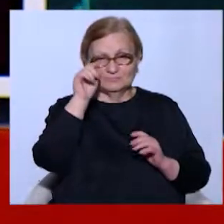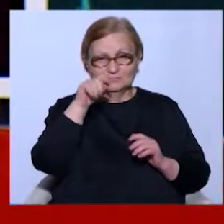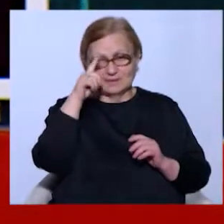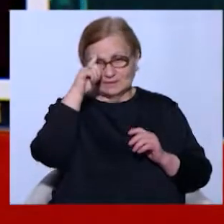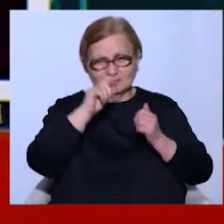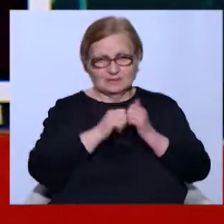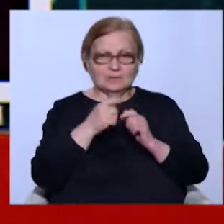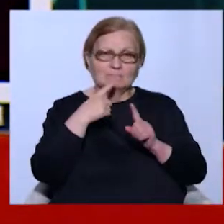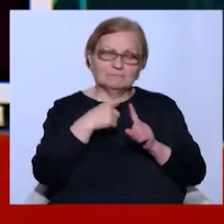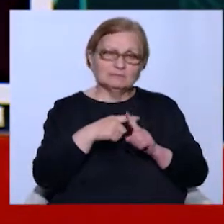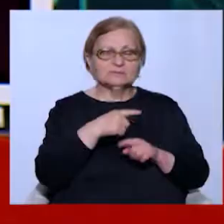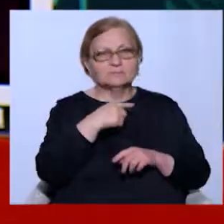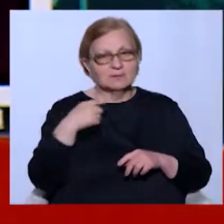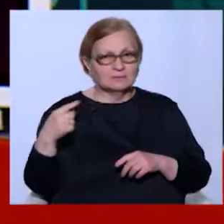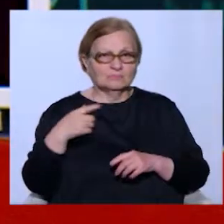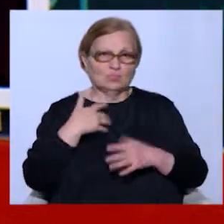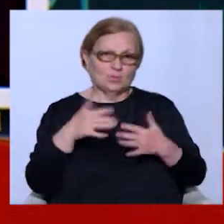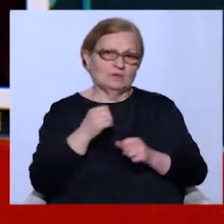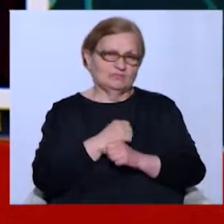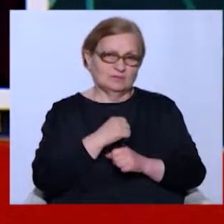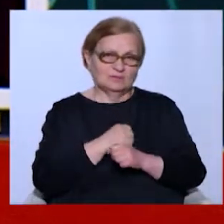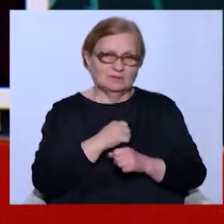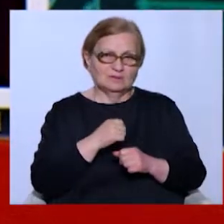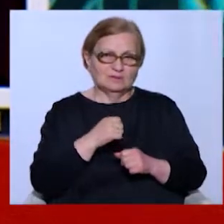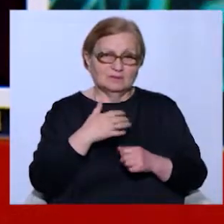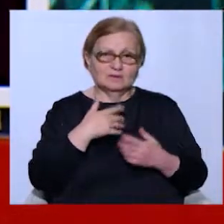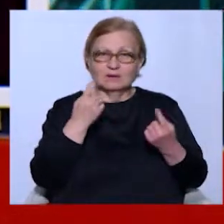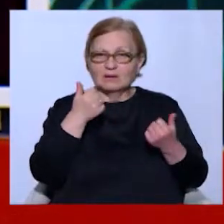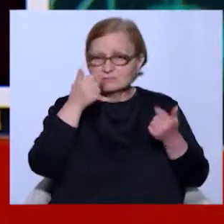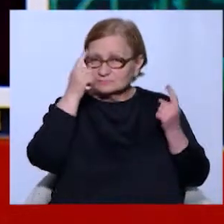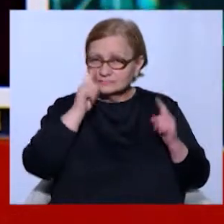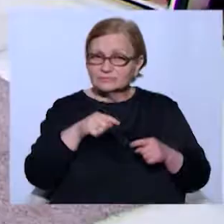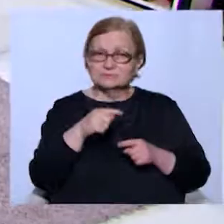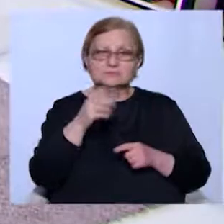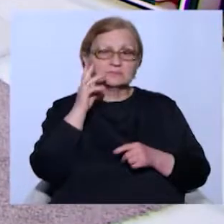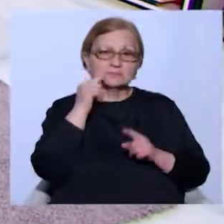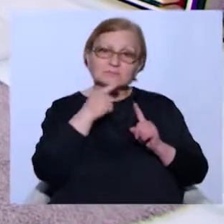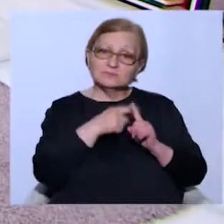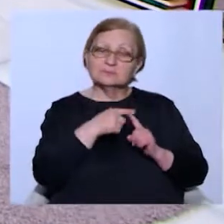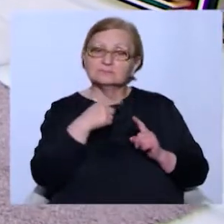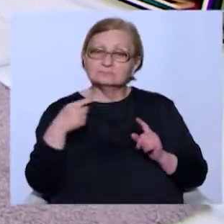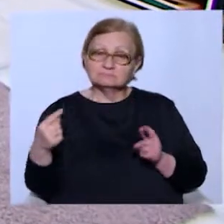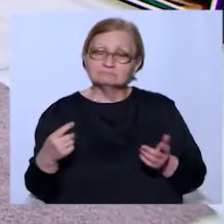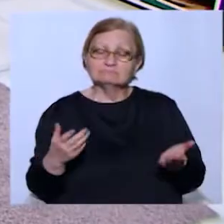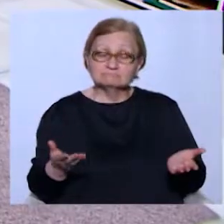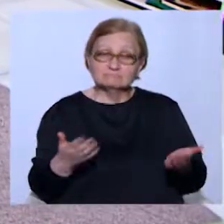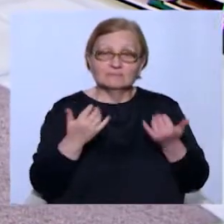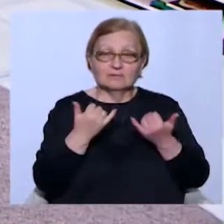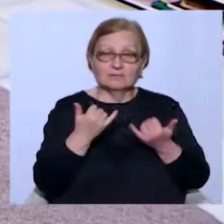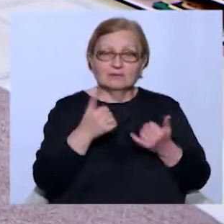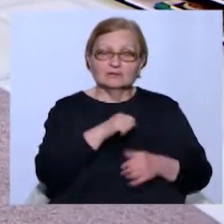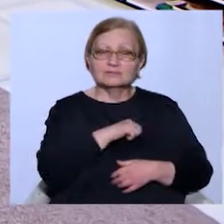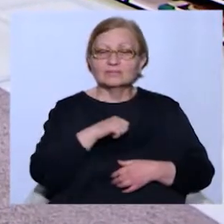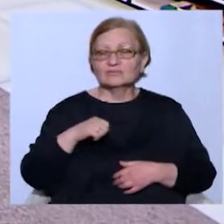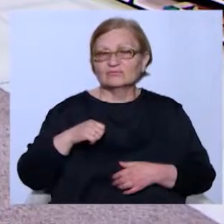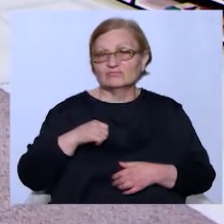ჩვენ მიმატება და გამოკლება გავაკეთეთ. რახან ასე კარგად ვიცით უკვე რიცხვების მიმატება და გამოკლება, ახლა ჩვენ თვითონ